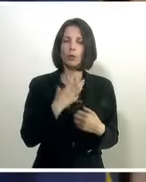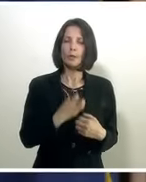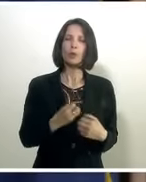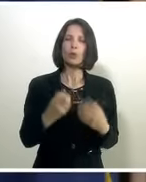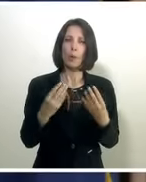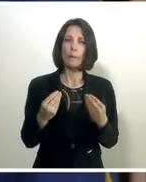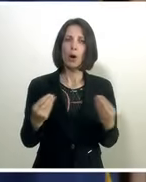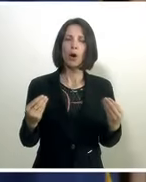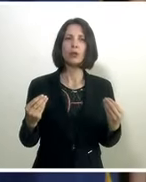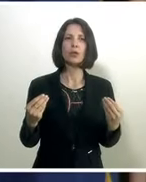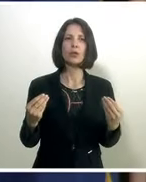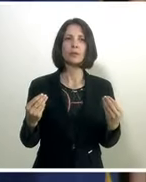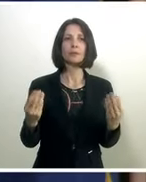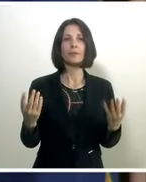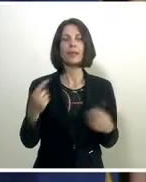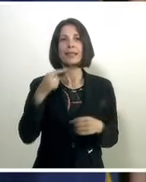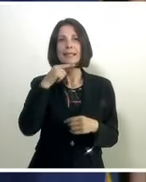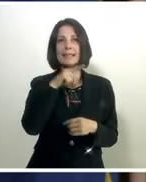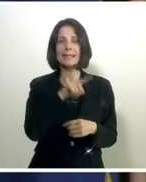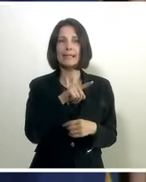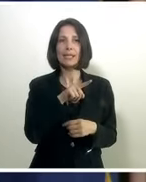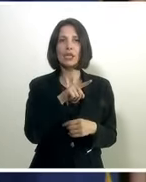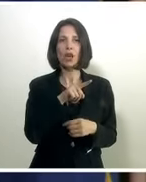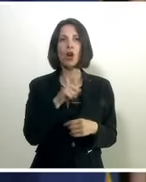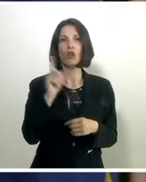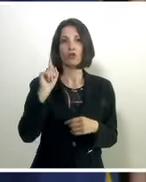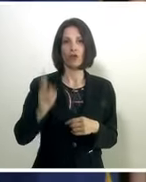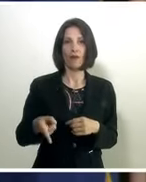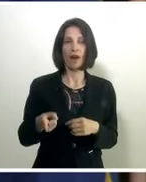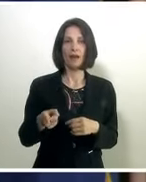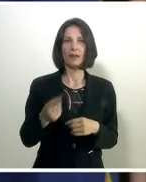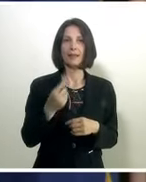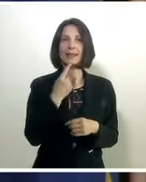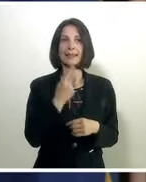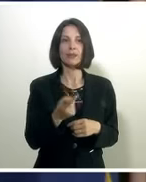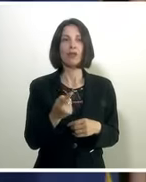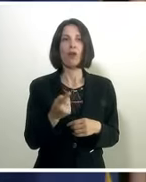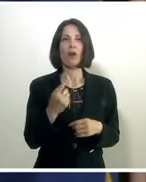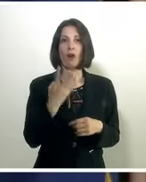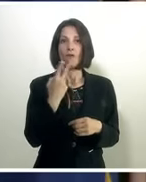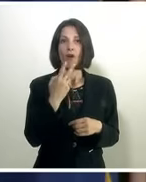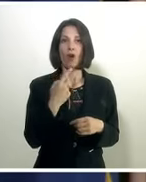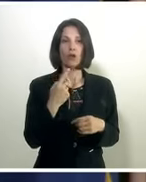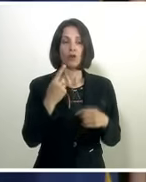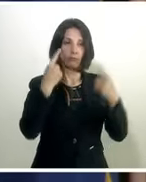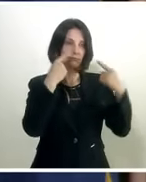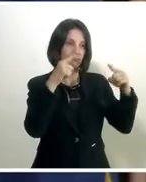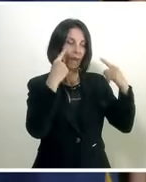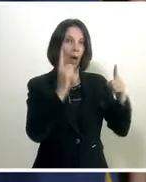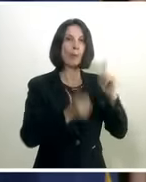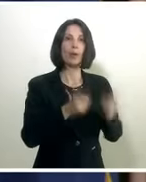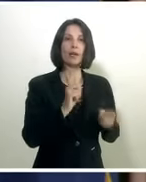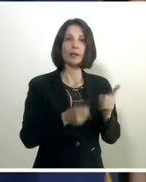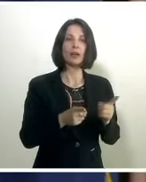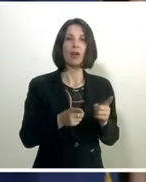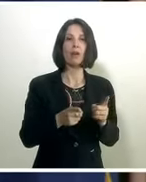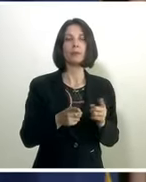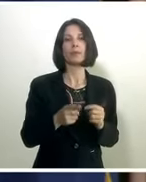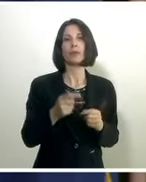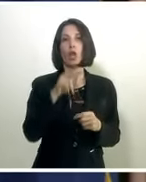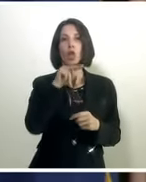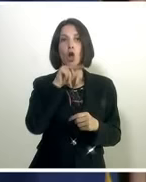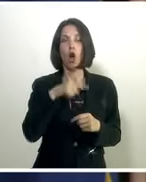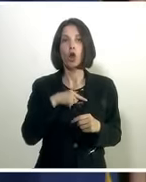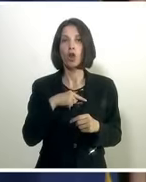l'intenzione di dedicarsi alla politica mio zio Giovanni andrà da Togliatti e gli dirà Eh no mi hai già rubato un figlio